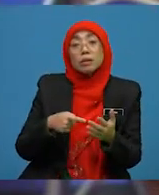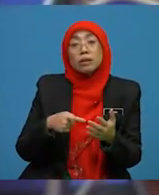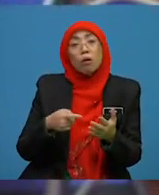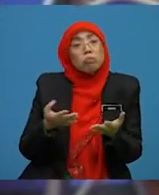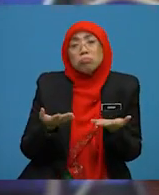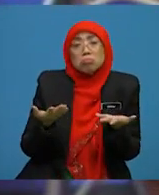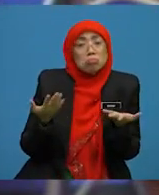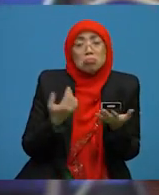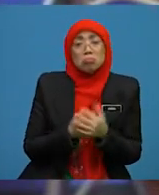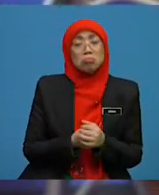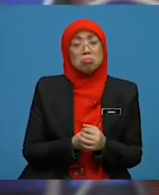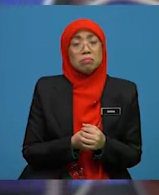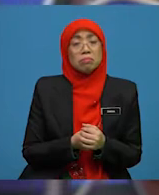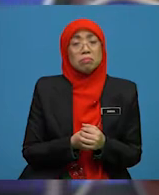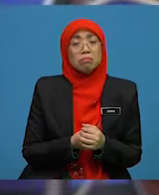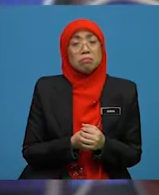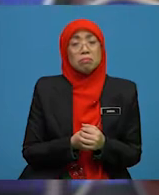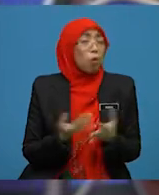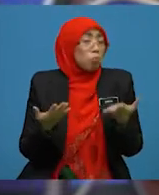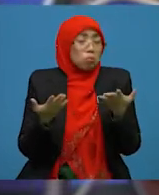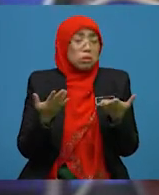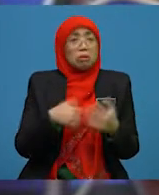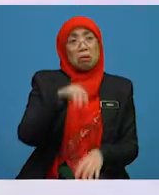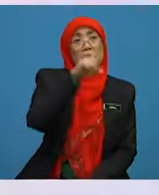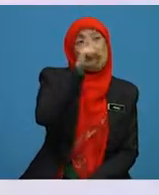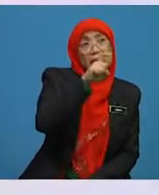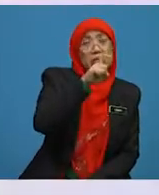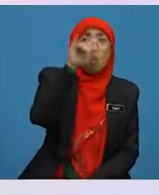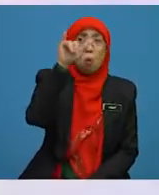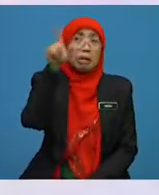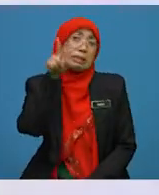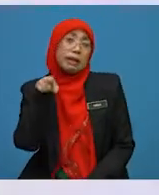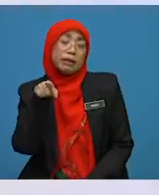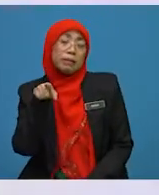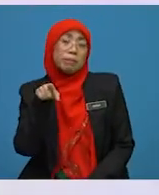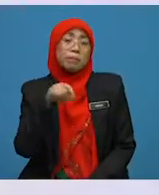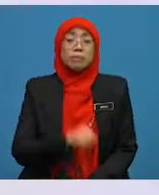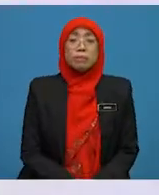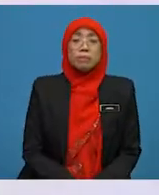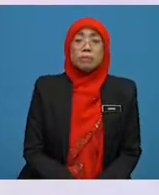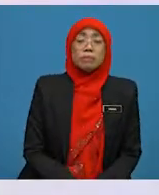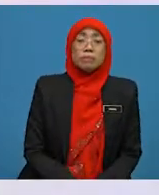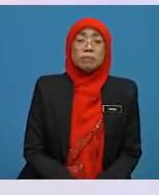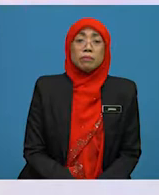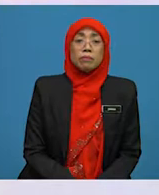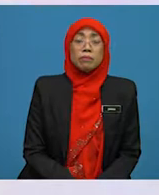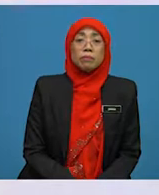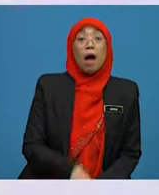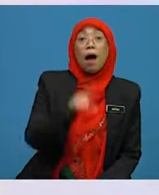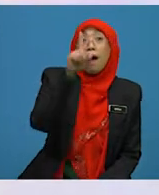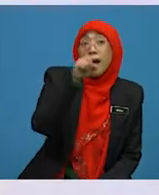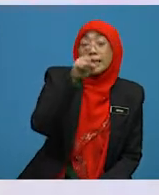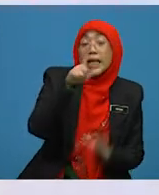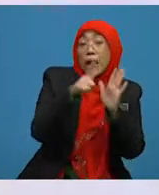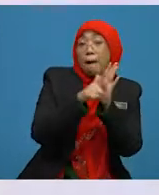Jawapan untuk soalan ini, X merujuk lambang, Y